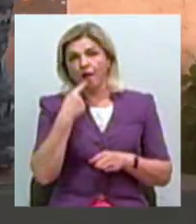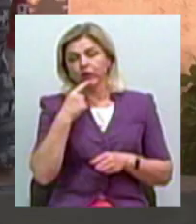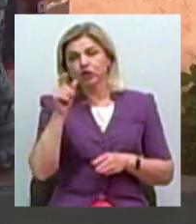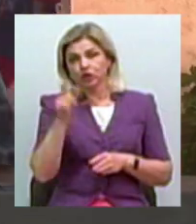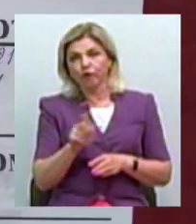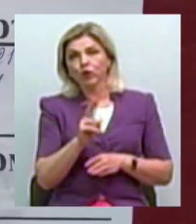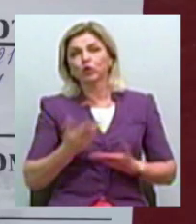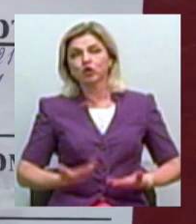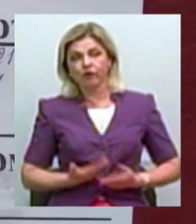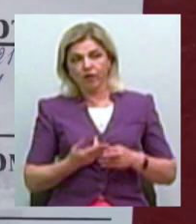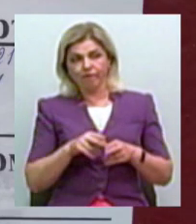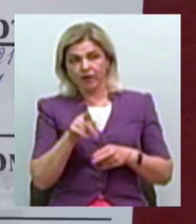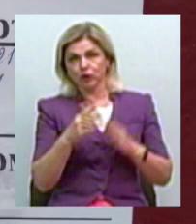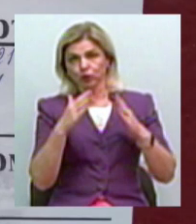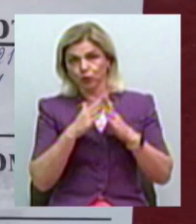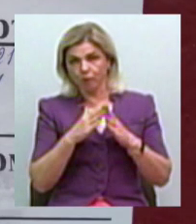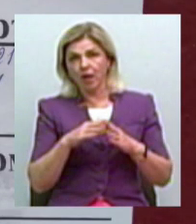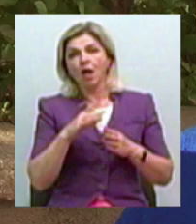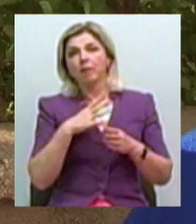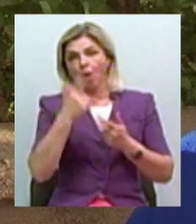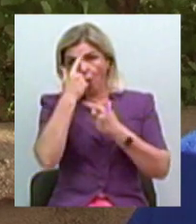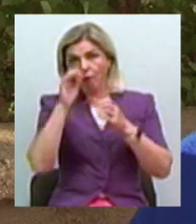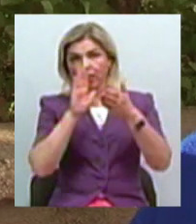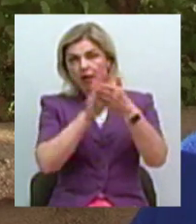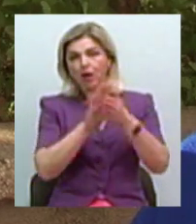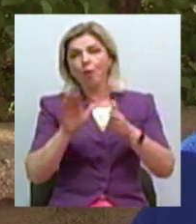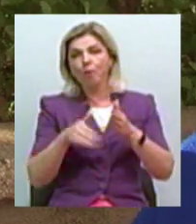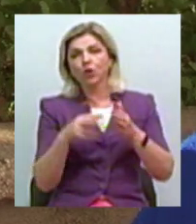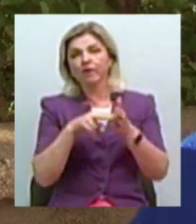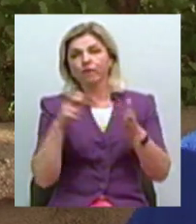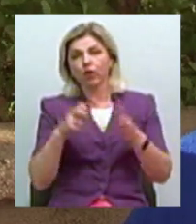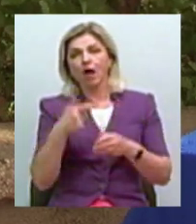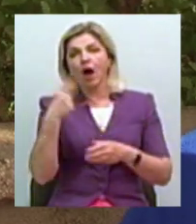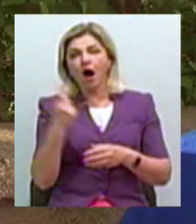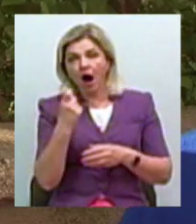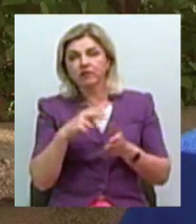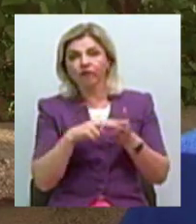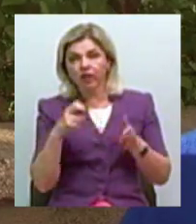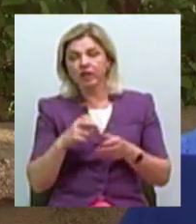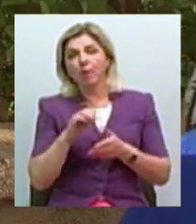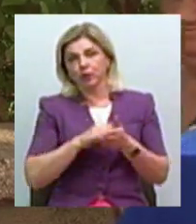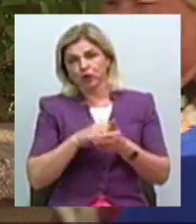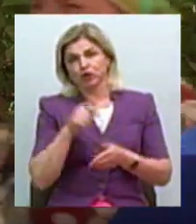під'їзді. Оголошення з'явилося після відключення. Чоловік впевнений, газ вимкнули через боржників.